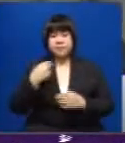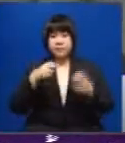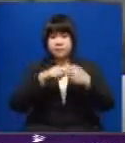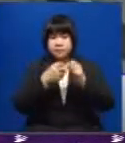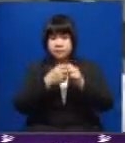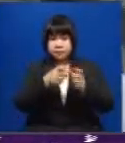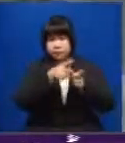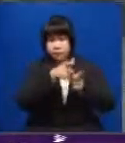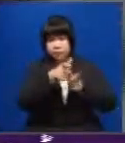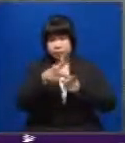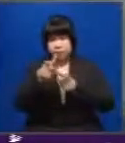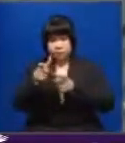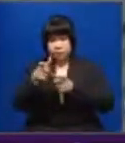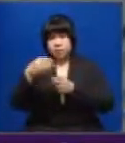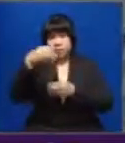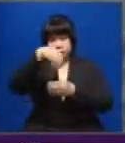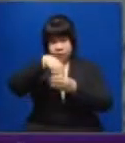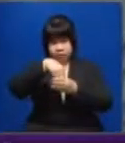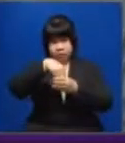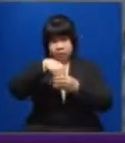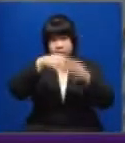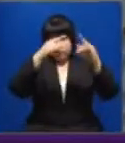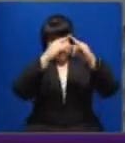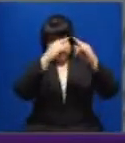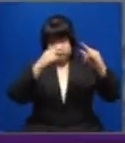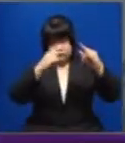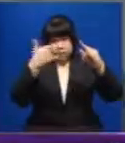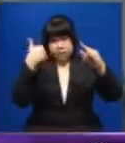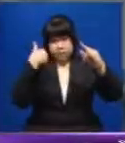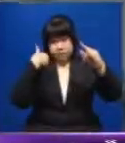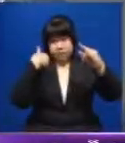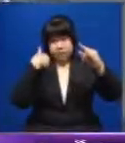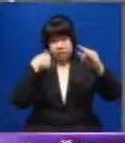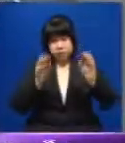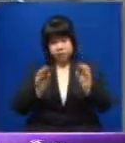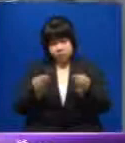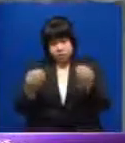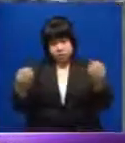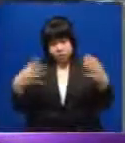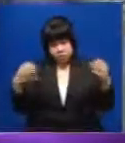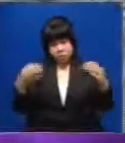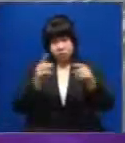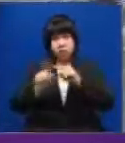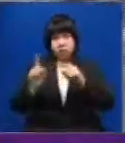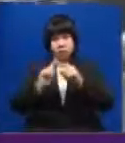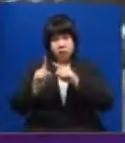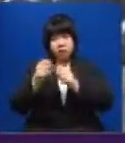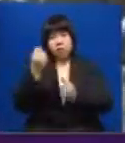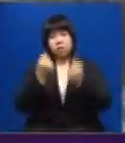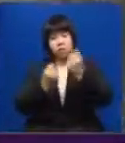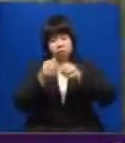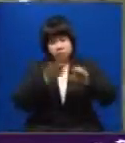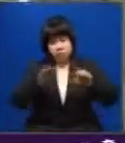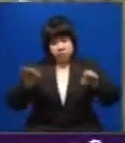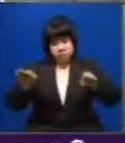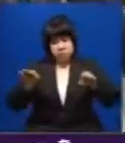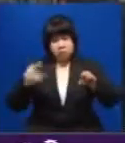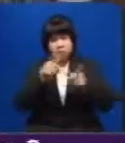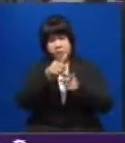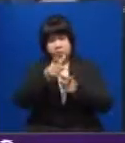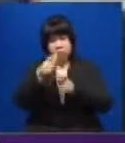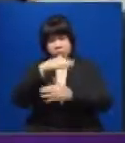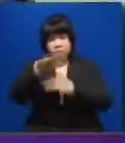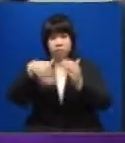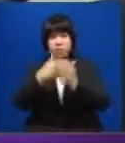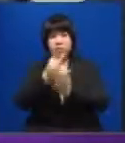กระสุนปืนอาก้าภายในสถานีหลังคาใต้เพดานลำโพงเสาอากาศวิทยุและรถยนต์รวมจำนวน 28นัด